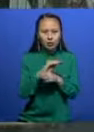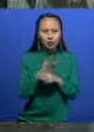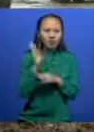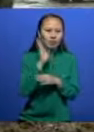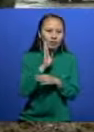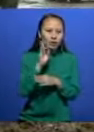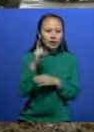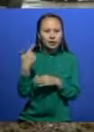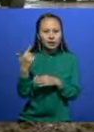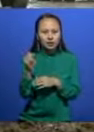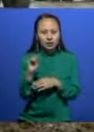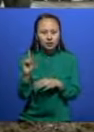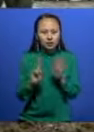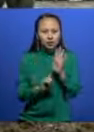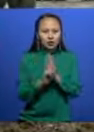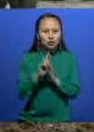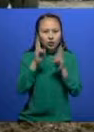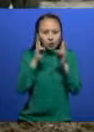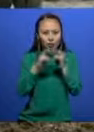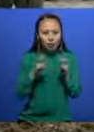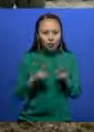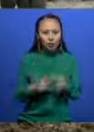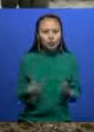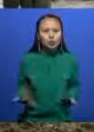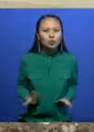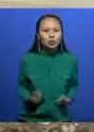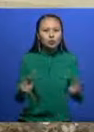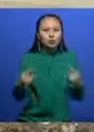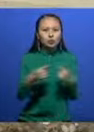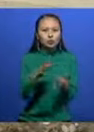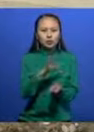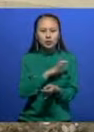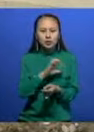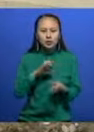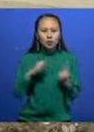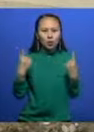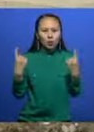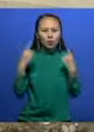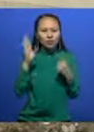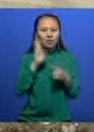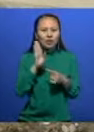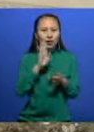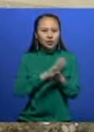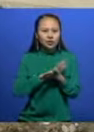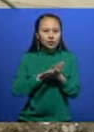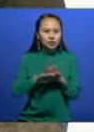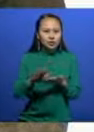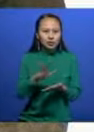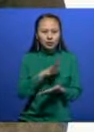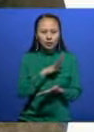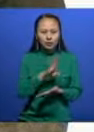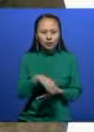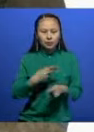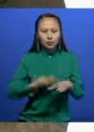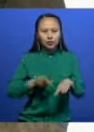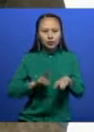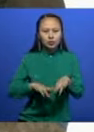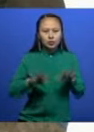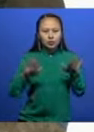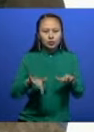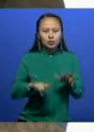газ, жолдың жағдайы зерттеліп, әлеуметтік картасы жасалды. Ең күрделісі таза ауыз су мәселесі. Былтыр 30 мыңнан аса тұрғыны бар, он